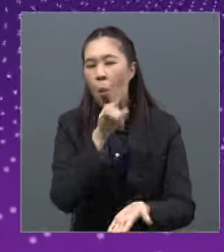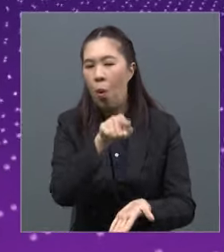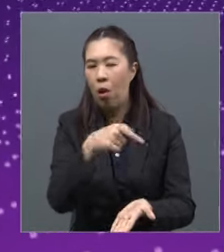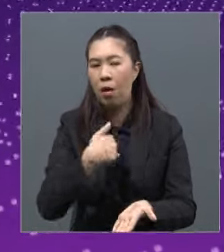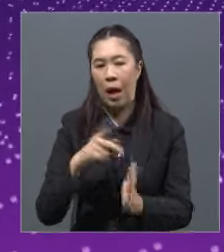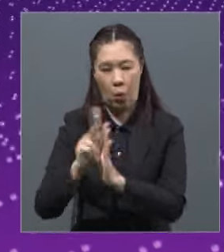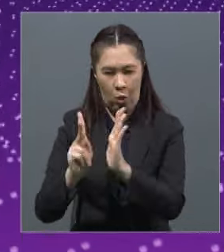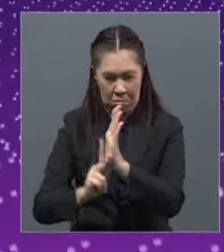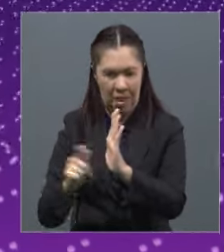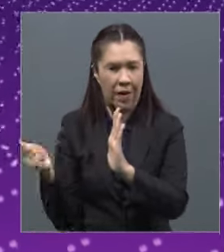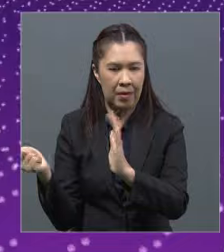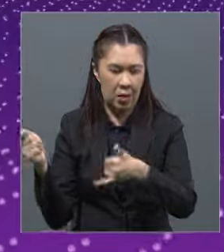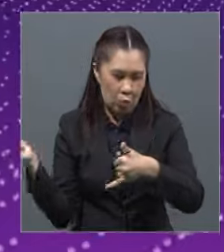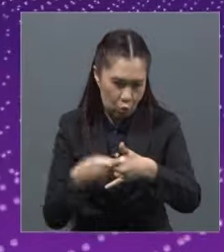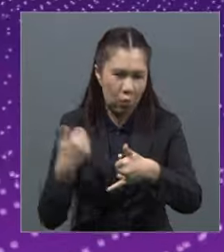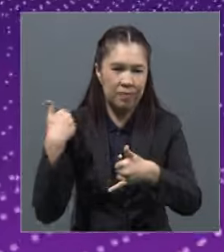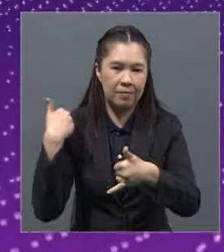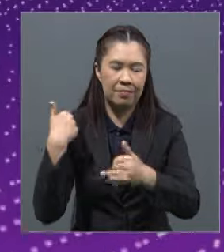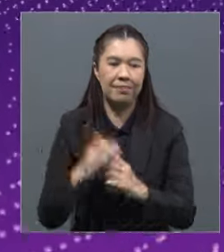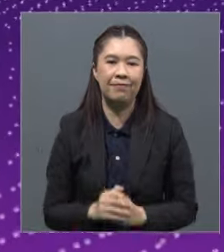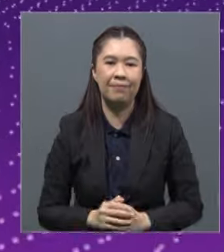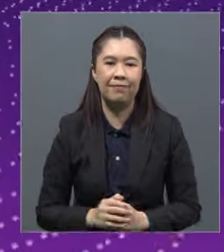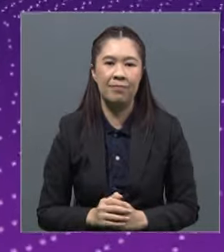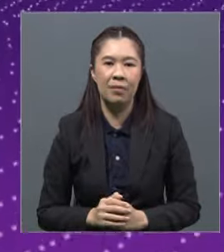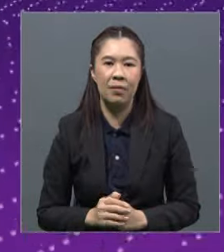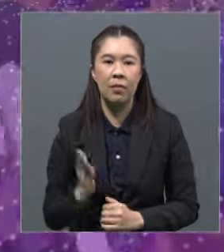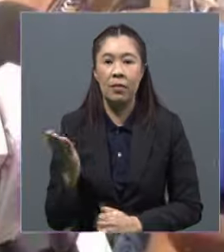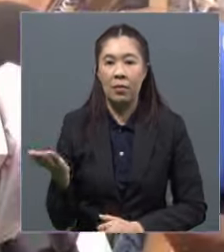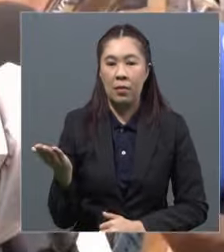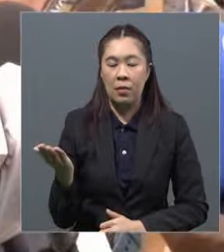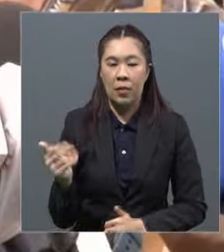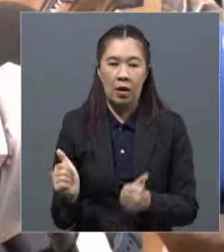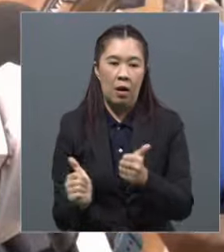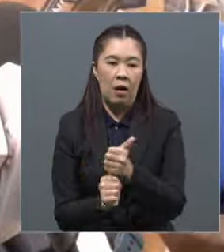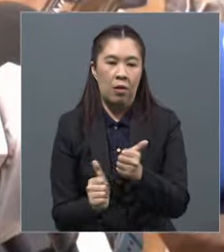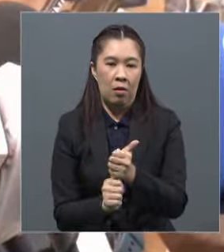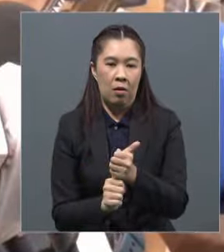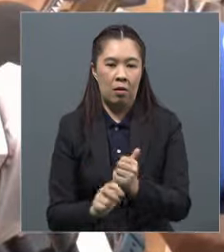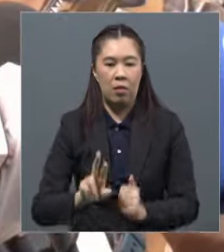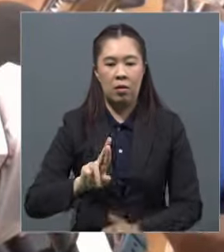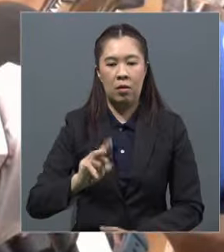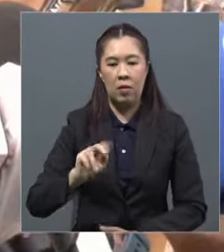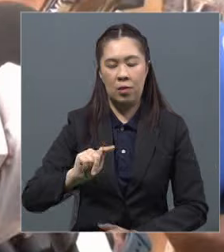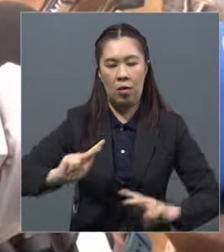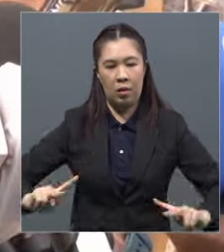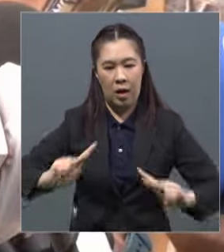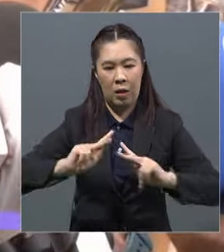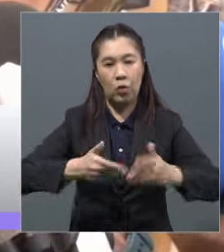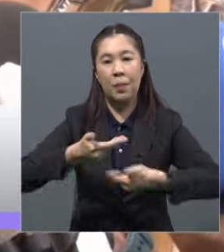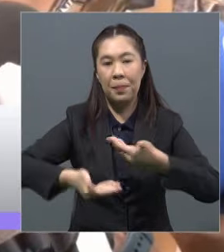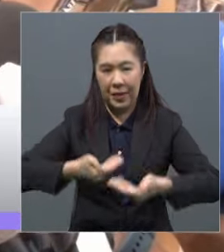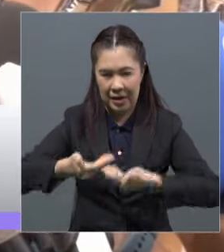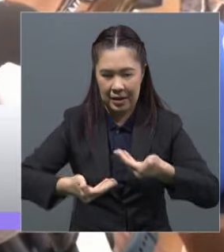การตามกฎหมายด้วยนะครับทางด้านคุณภูมิธรรมเวชยชัยรองนายกรัฐมนตรีและรัฐมนตรีว่าการกระทรวงพาณิชย์ได้ให้สัมภา